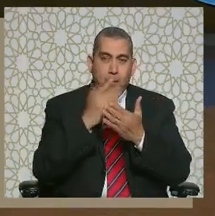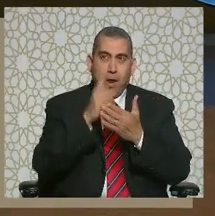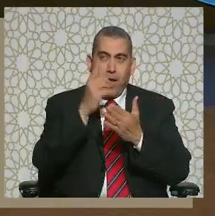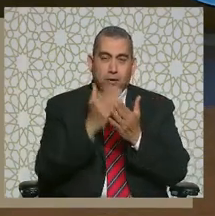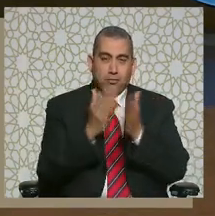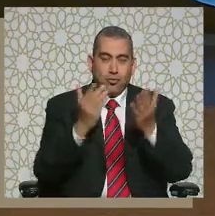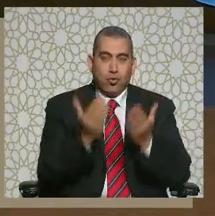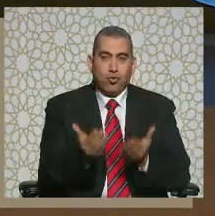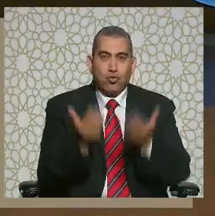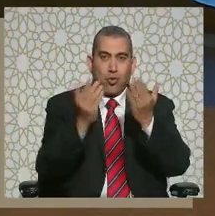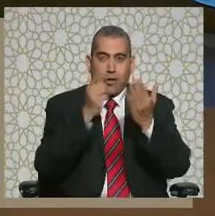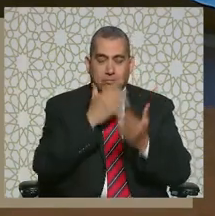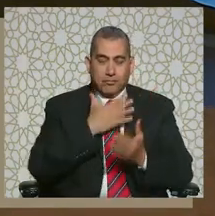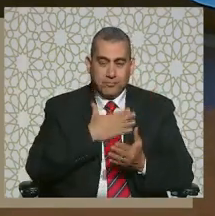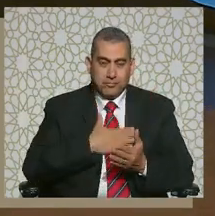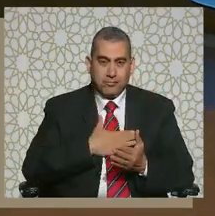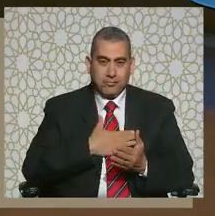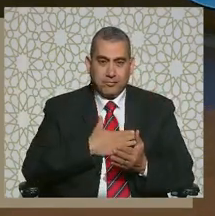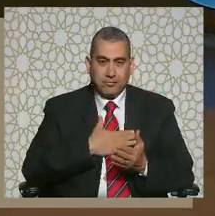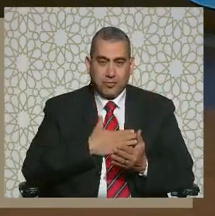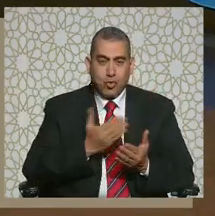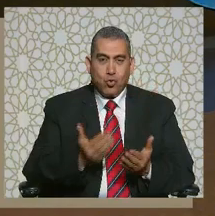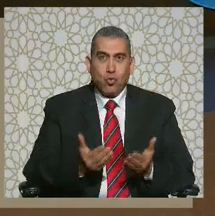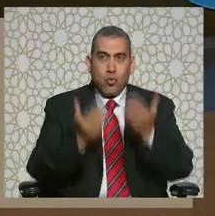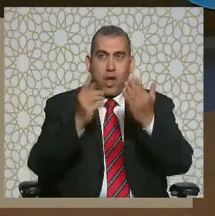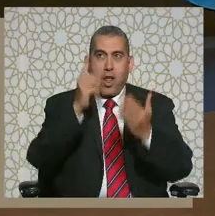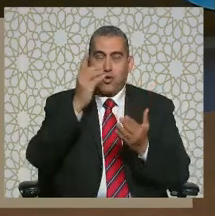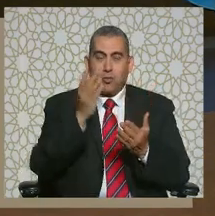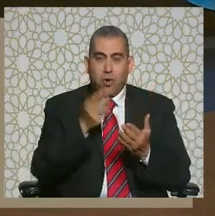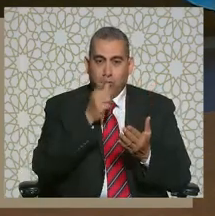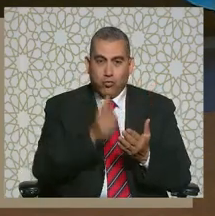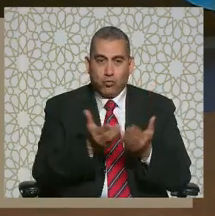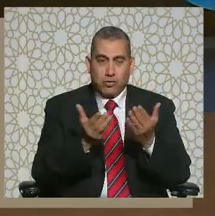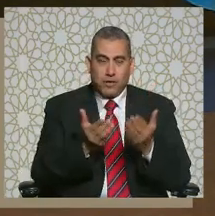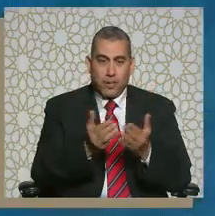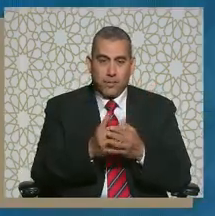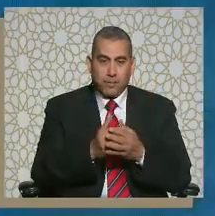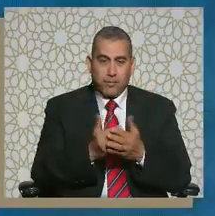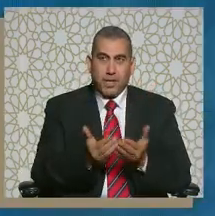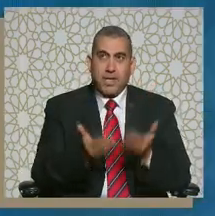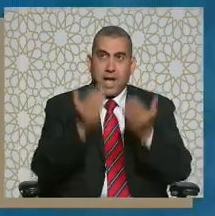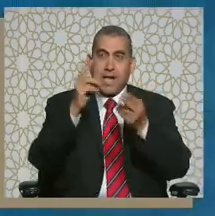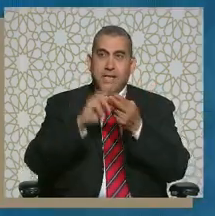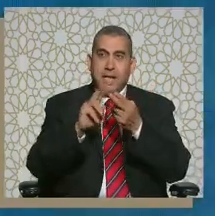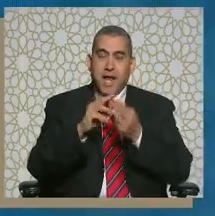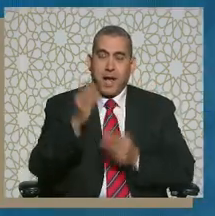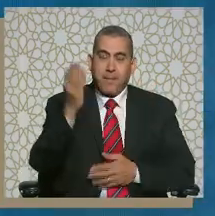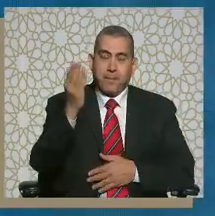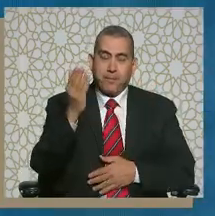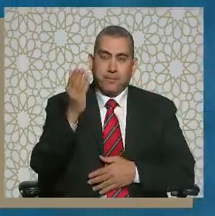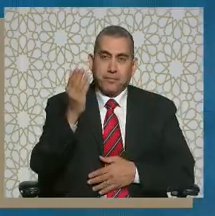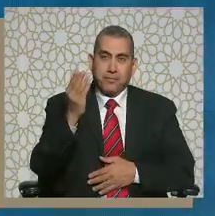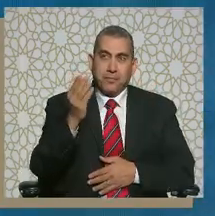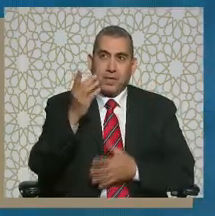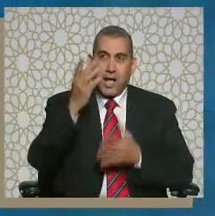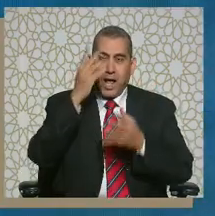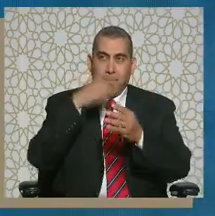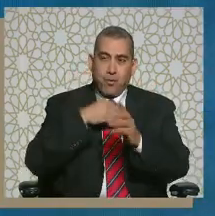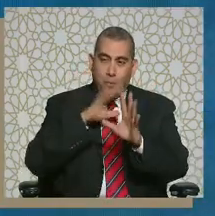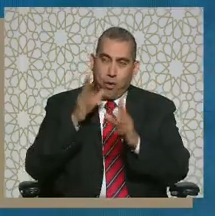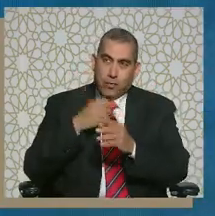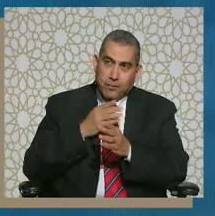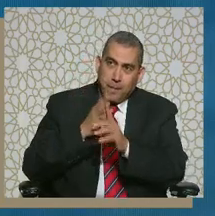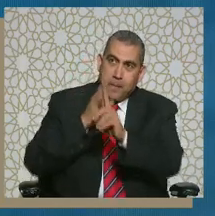وبنفتخر جاء وندعو الله سبحانه وتعالى ونقول يا سلام يا ملاذي